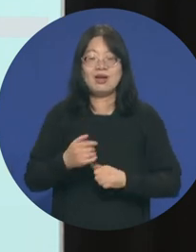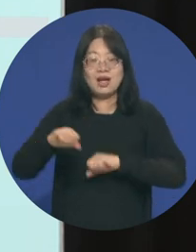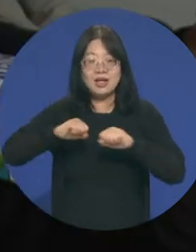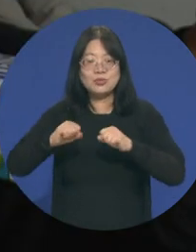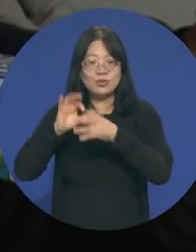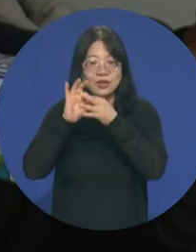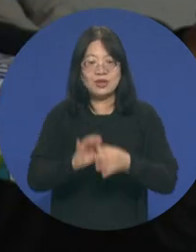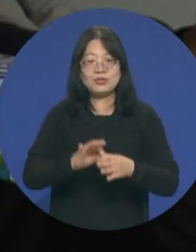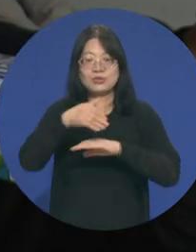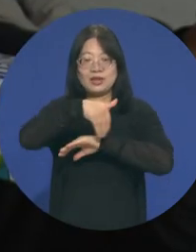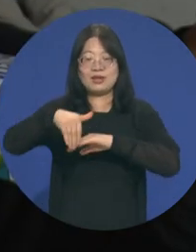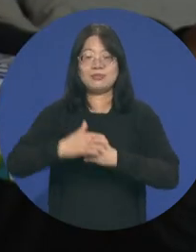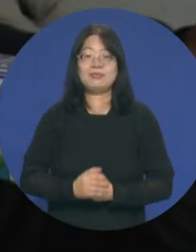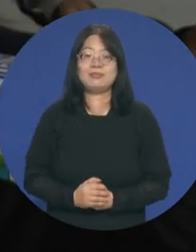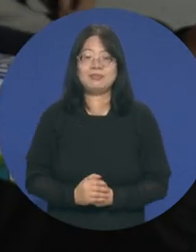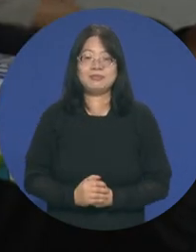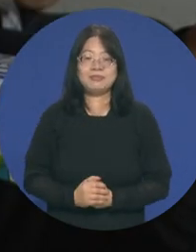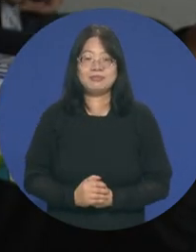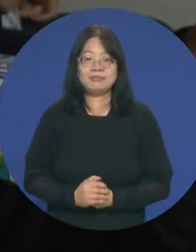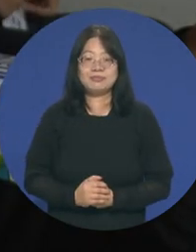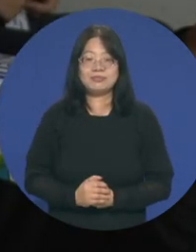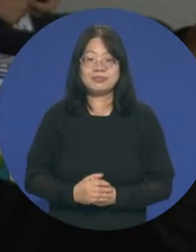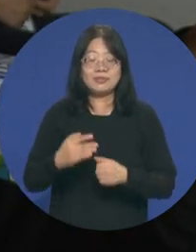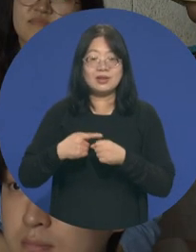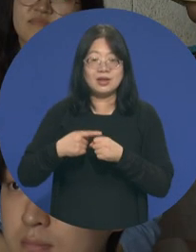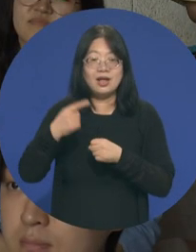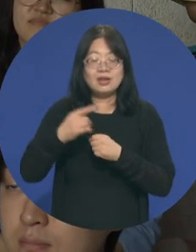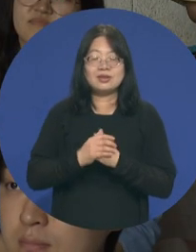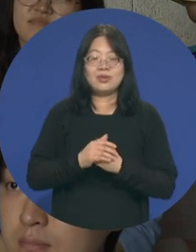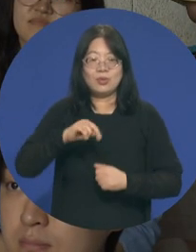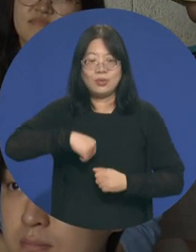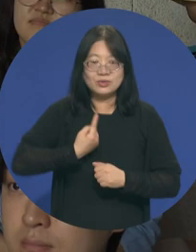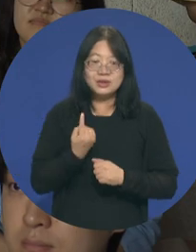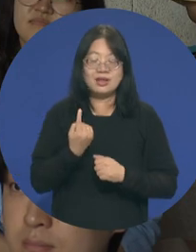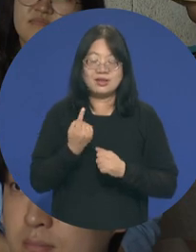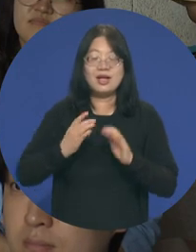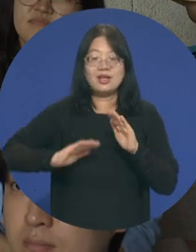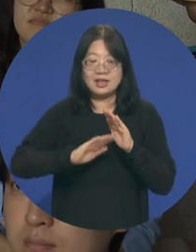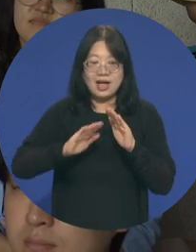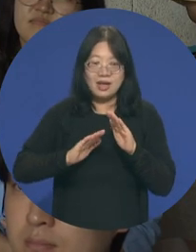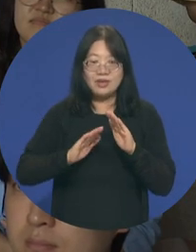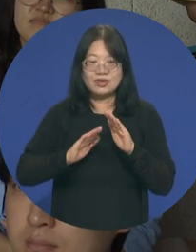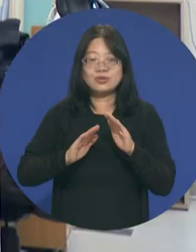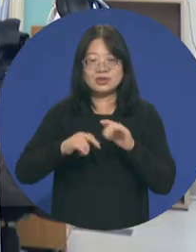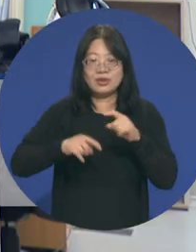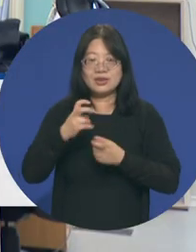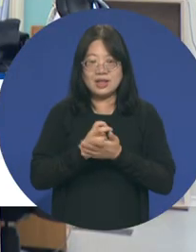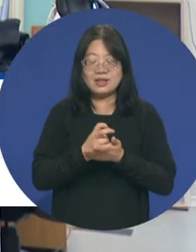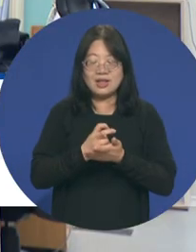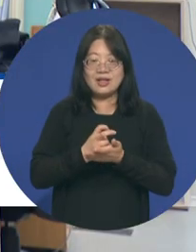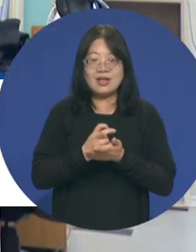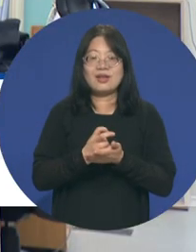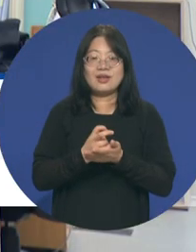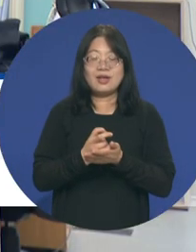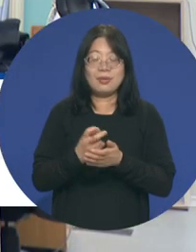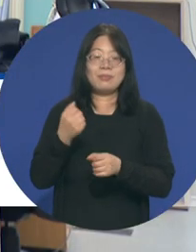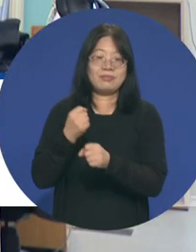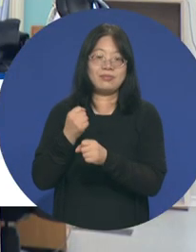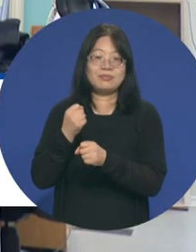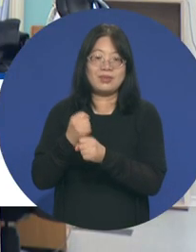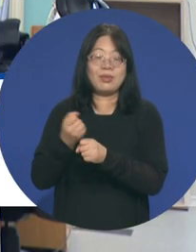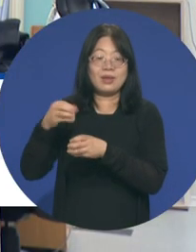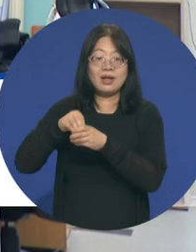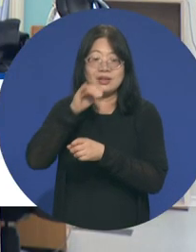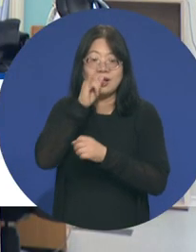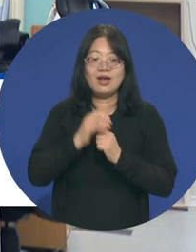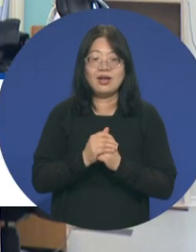이어갈 예정입니다. 제안들은 내년도 경기도 1인 가구 지원 정책에 반영될 계획입니다. 경기도 1인 가구의 특성과 요구를